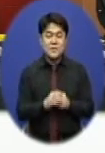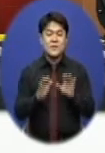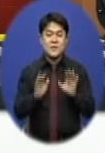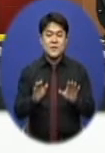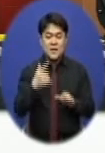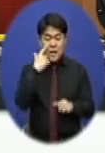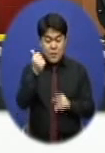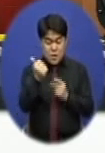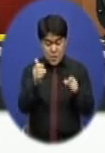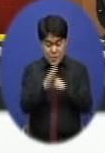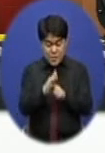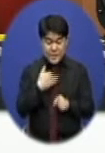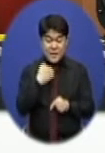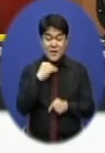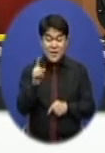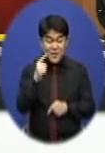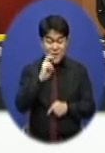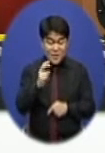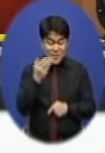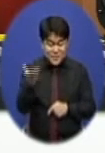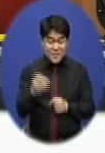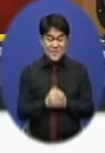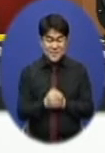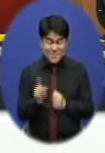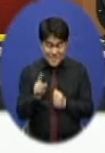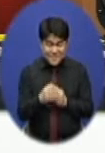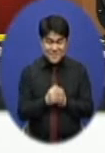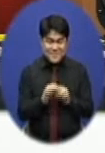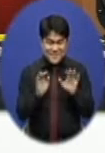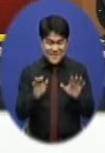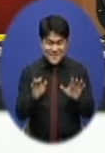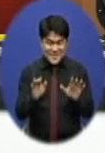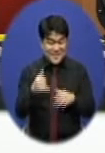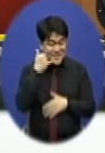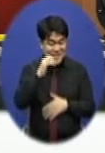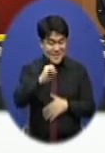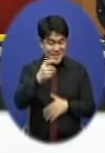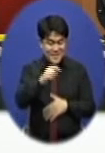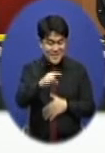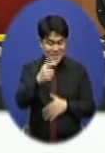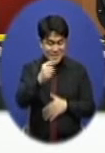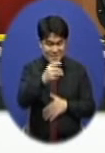예. 아버님을 위해서 내 나이가 어때서 노래를 불러드리겠답니다. 예. 자,